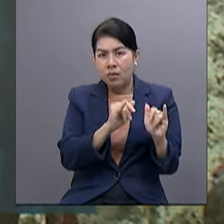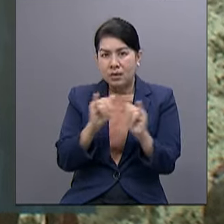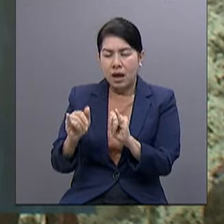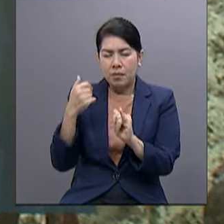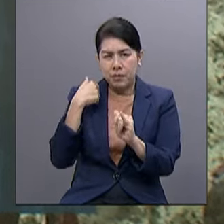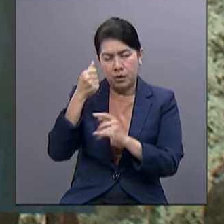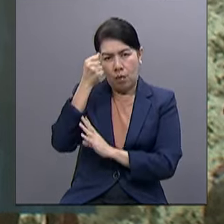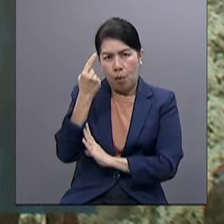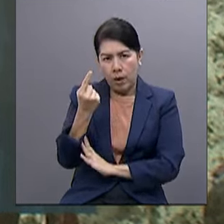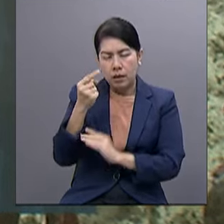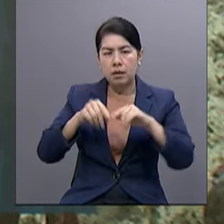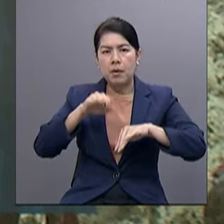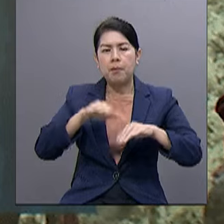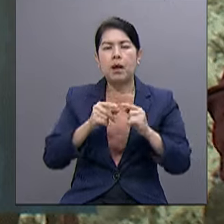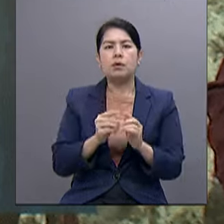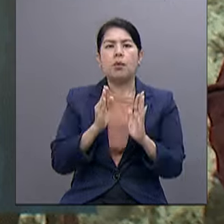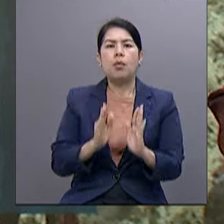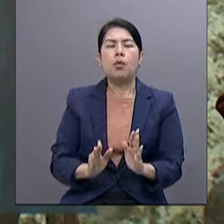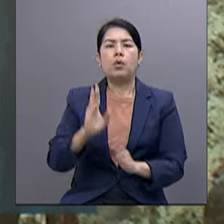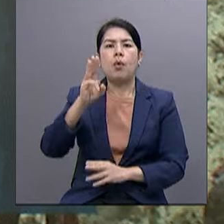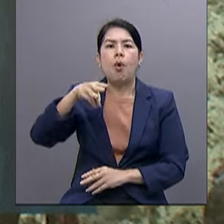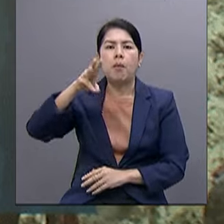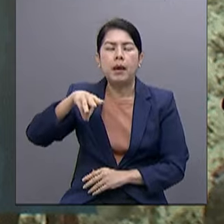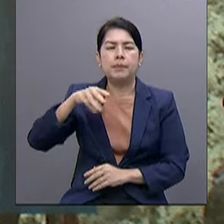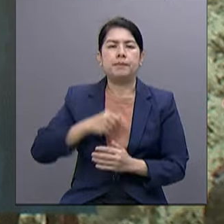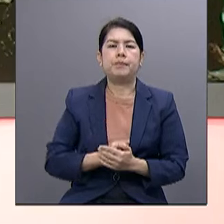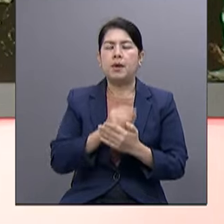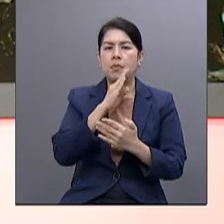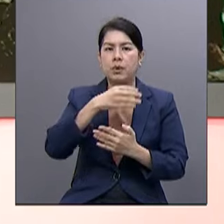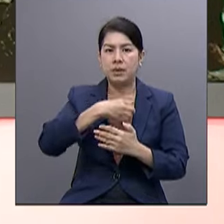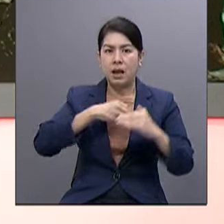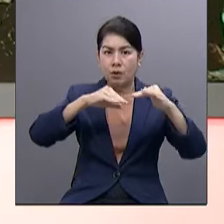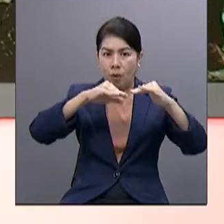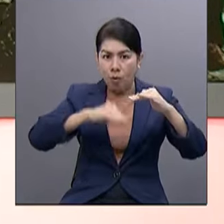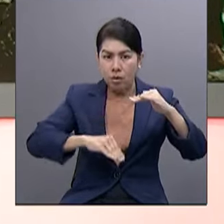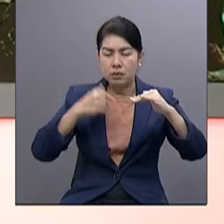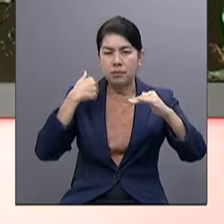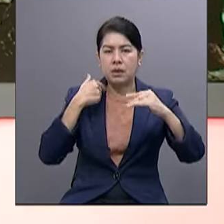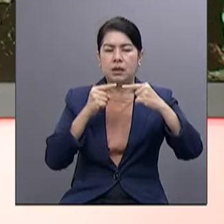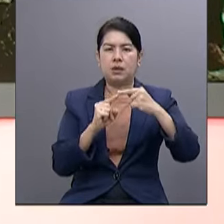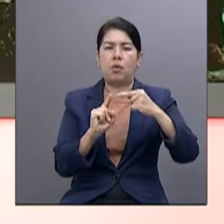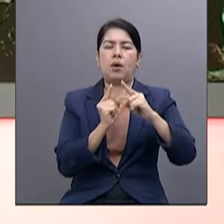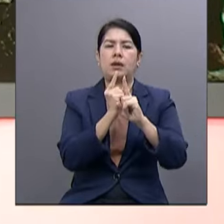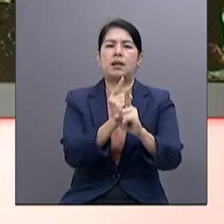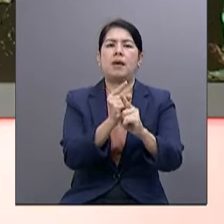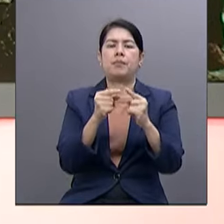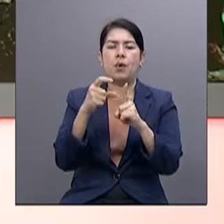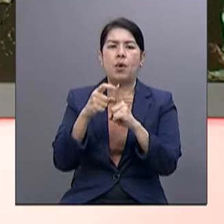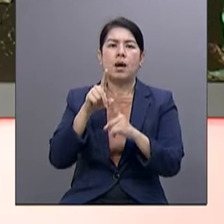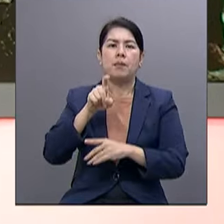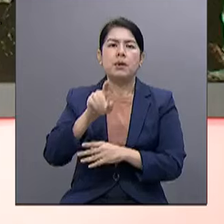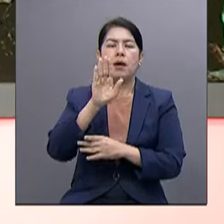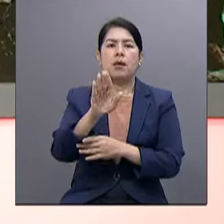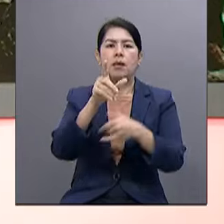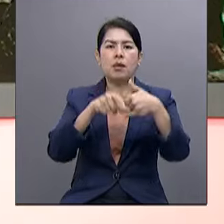คนนะเกือบ 6,000 คนต่อวันดังนั้นเนี่ยการที่จะลดตัวเลขให้ได้เหลือไม่เกินเพดานคำสั่งของไบเดนเอง 2,500